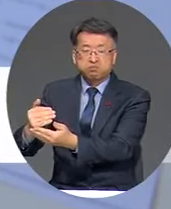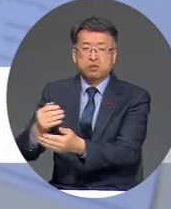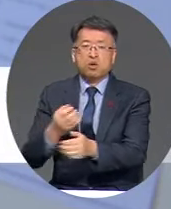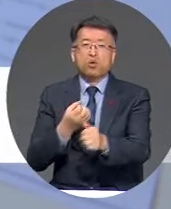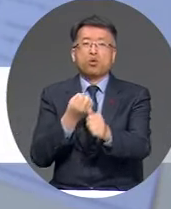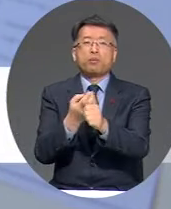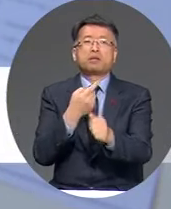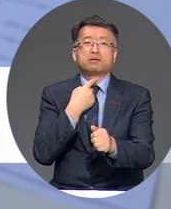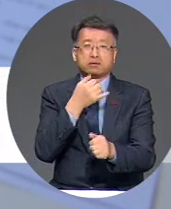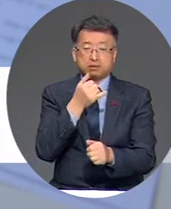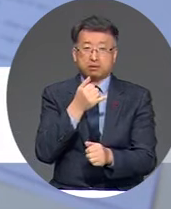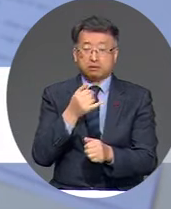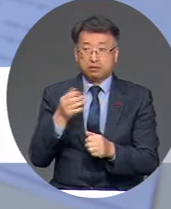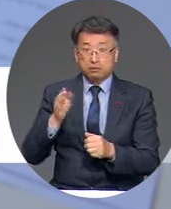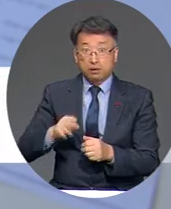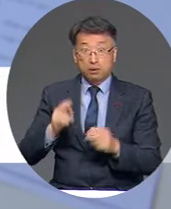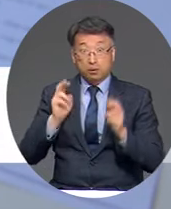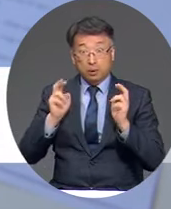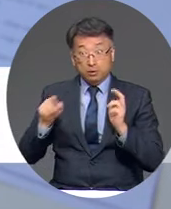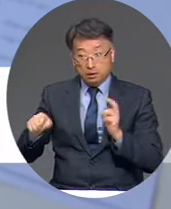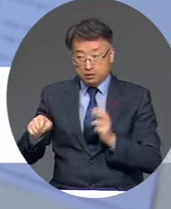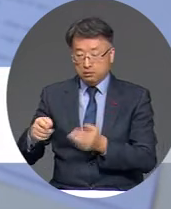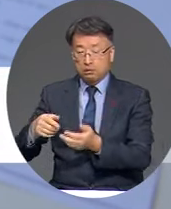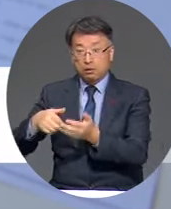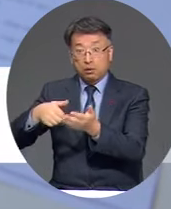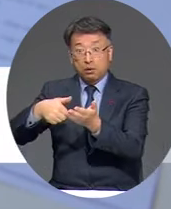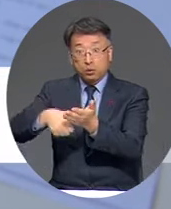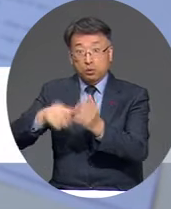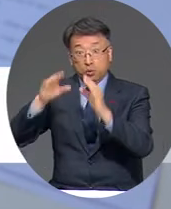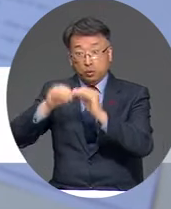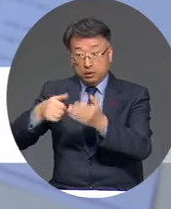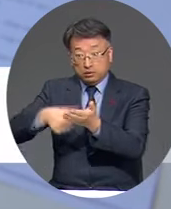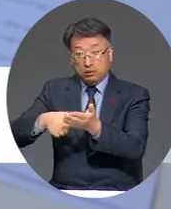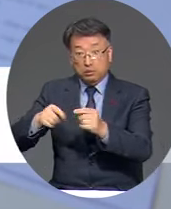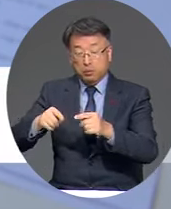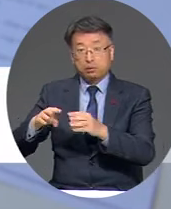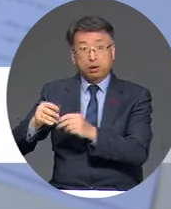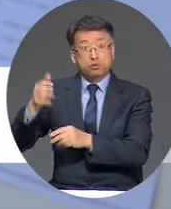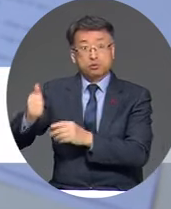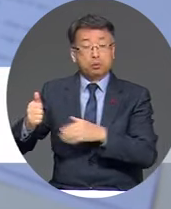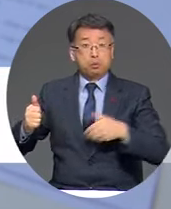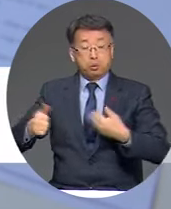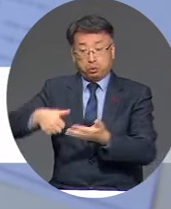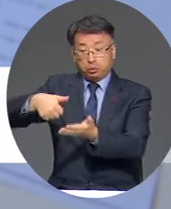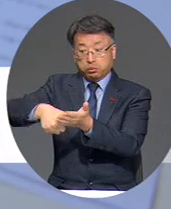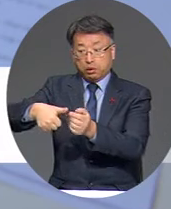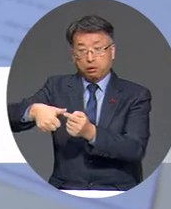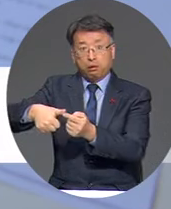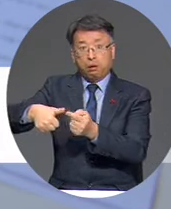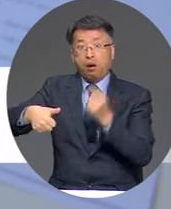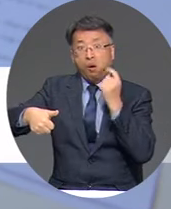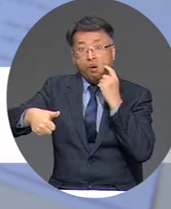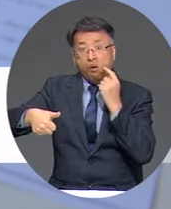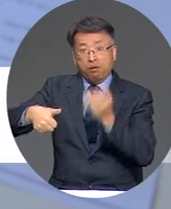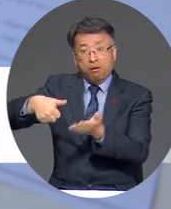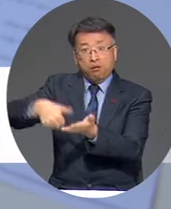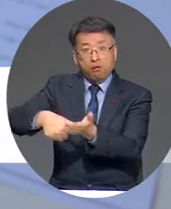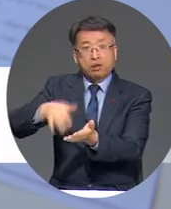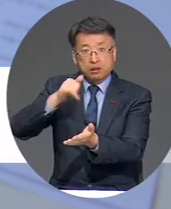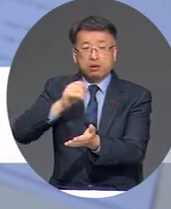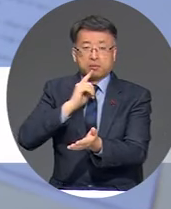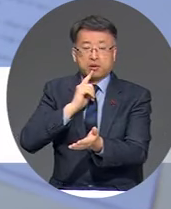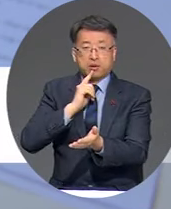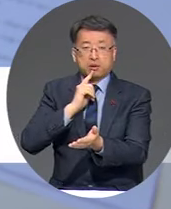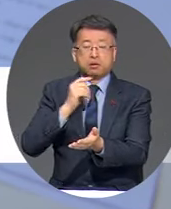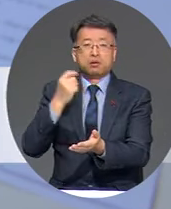업체가 사토 반출입을 위해 창원시에 제출한 동의서에 땅 주인도 모르는 도장이 찍혀 있었다는 주장이 나왔습니다